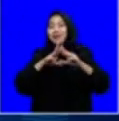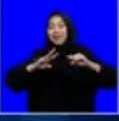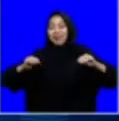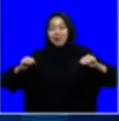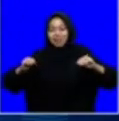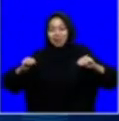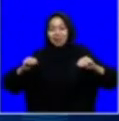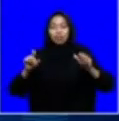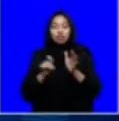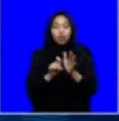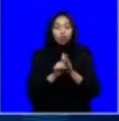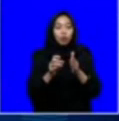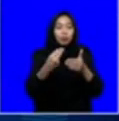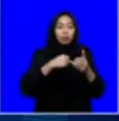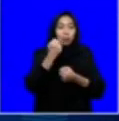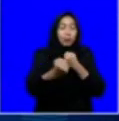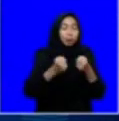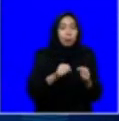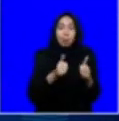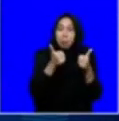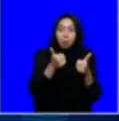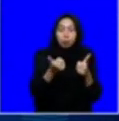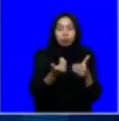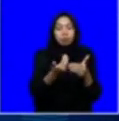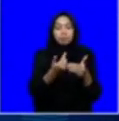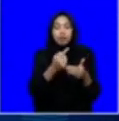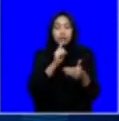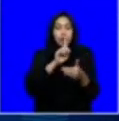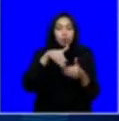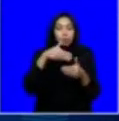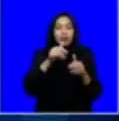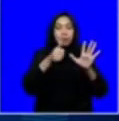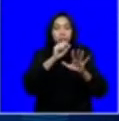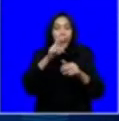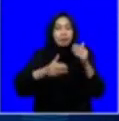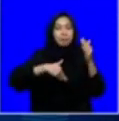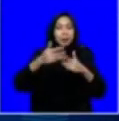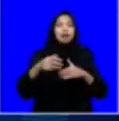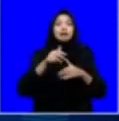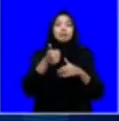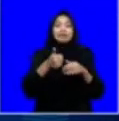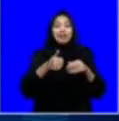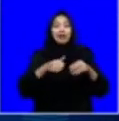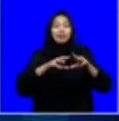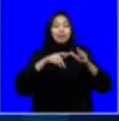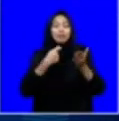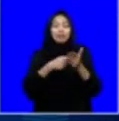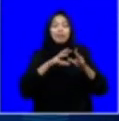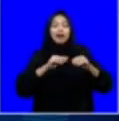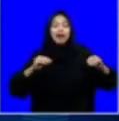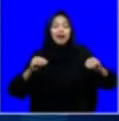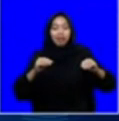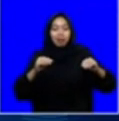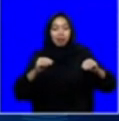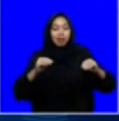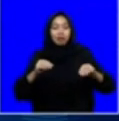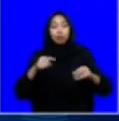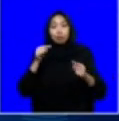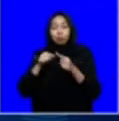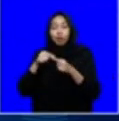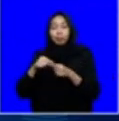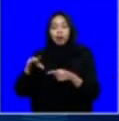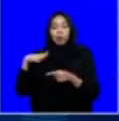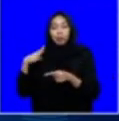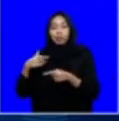di perusahaan-perusahaan kelas dunia selama lebih dari satu semester. Itu akan menjadi salah satu program kita. Kita ingin dosen-dosen kita keluar